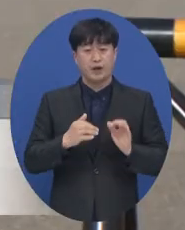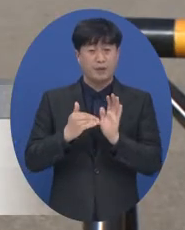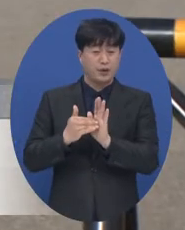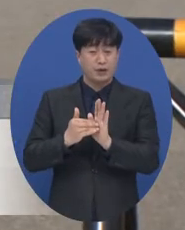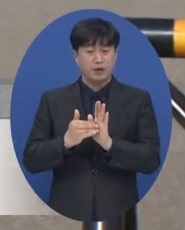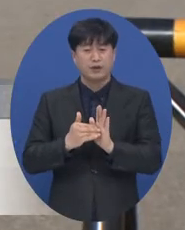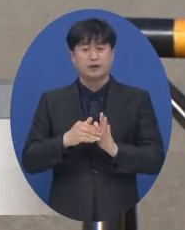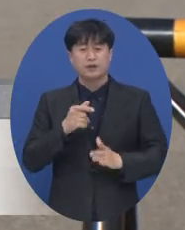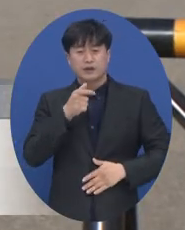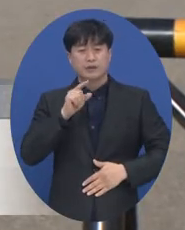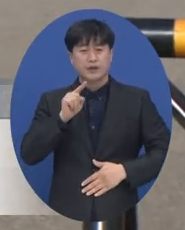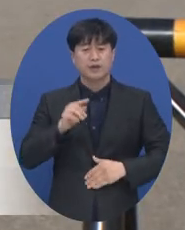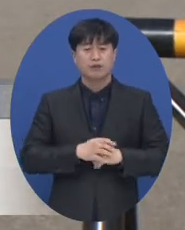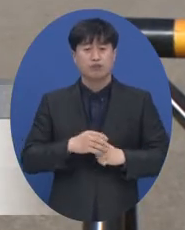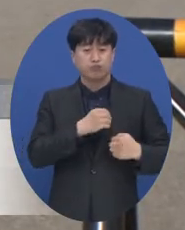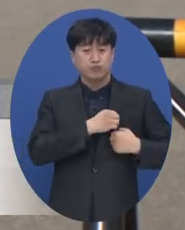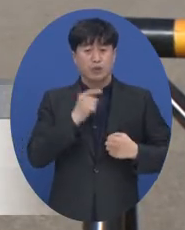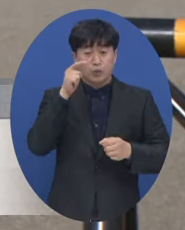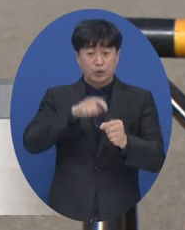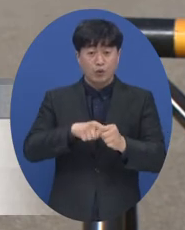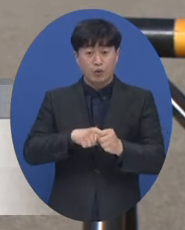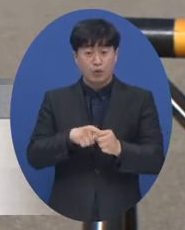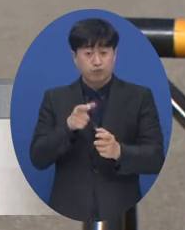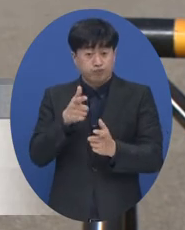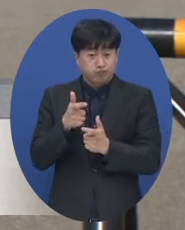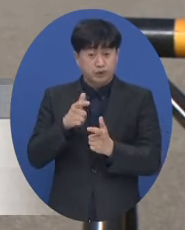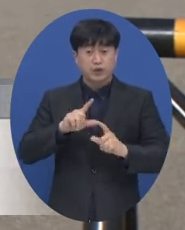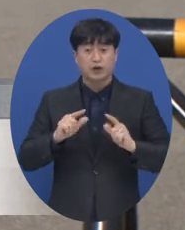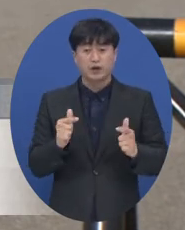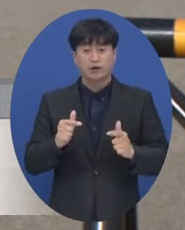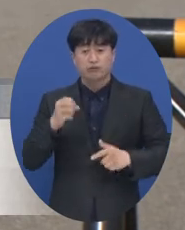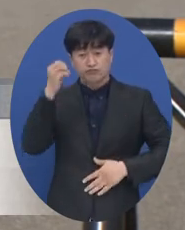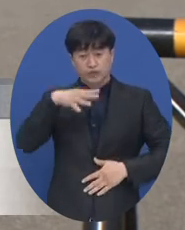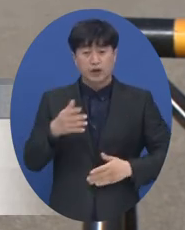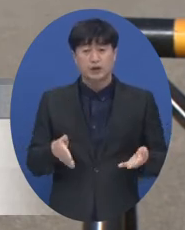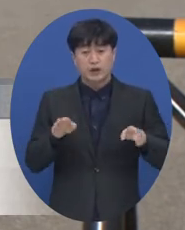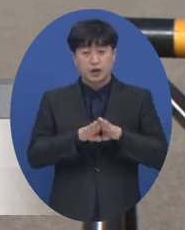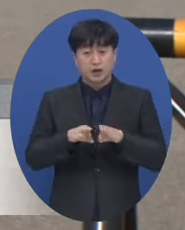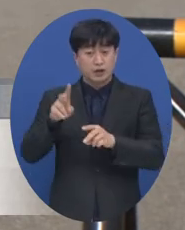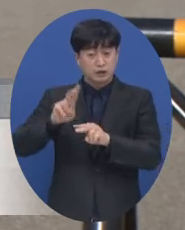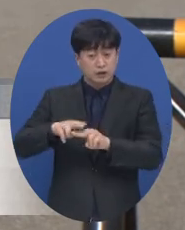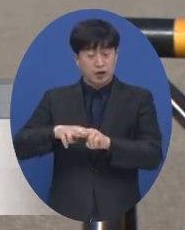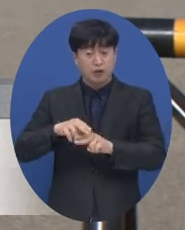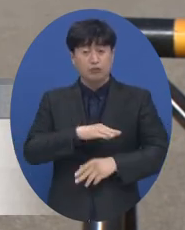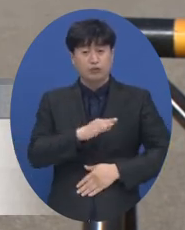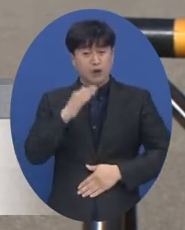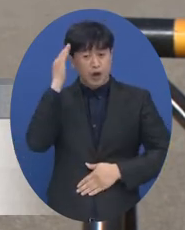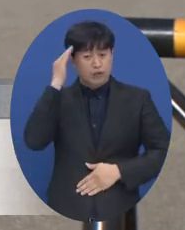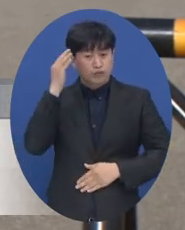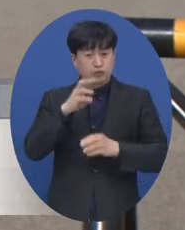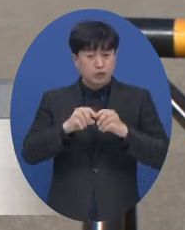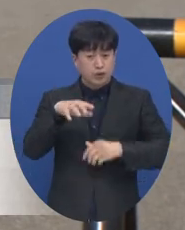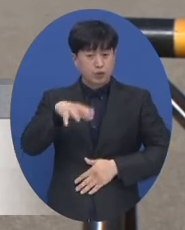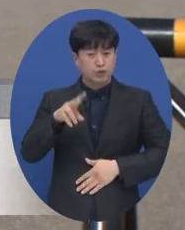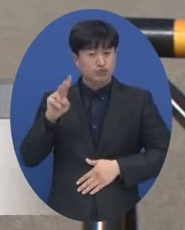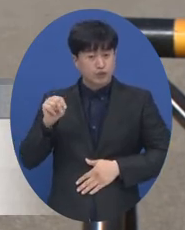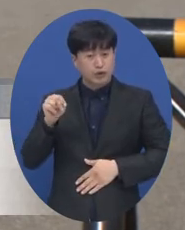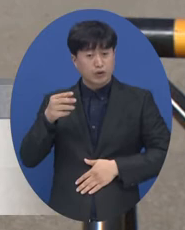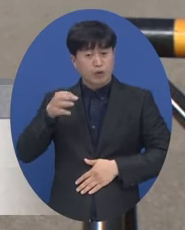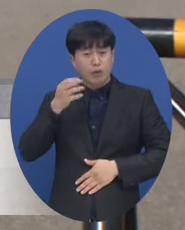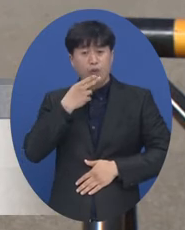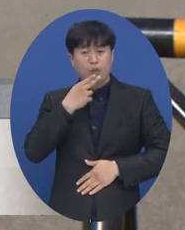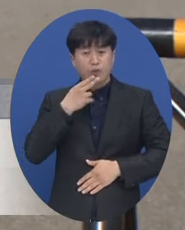무기도 않은 단순 책상 퍼져 우리 땅에 유서에 허락 없이 술 취하지 못한다는 사실